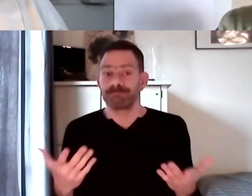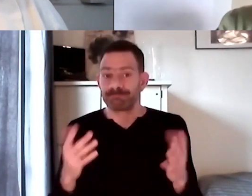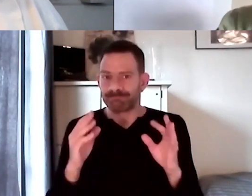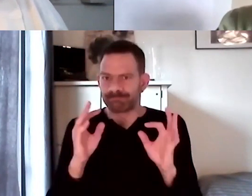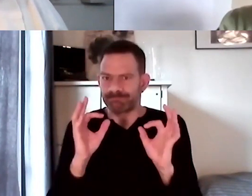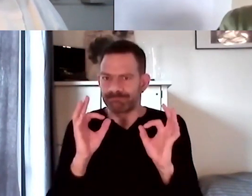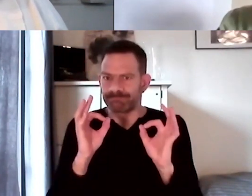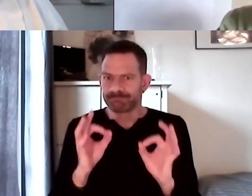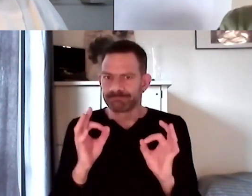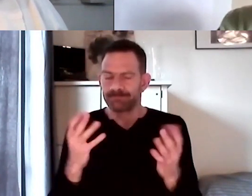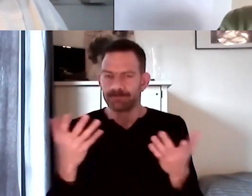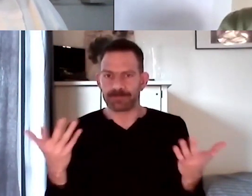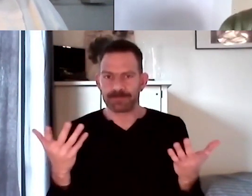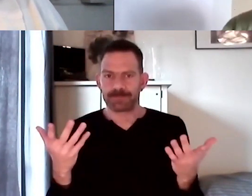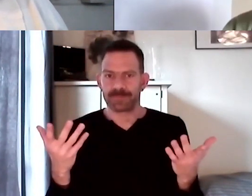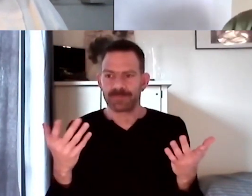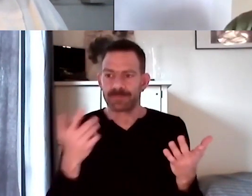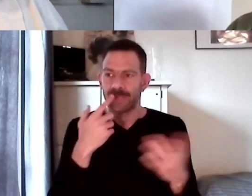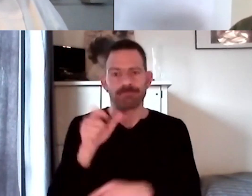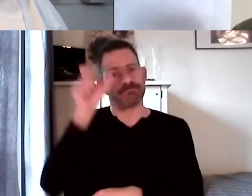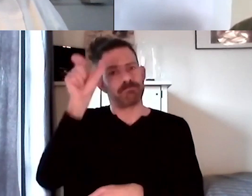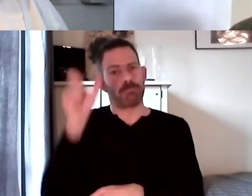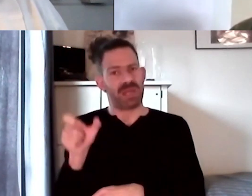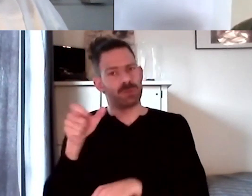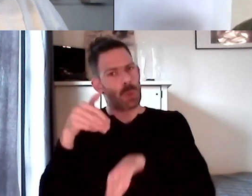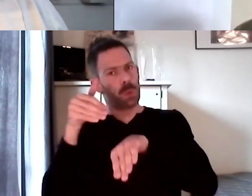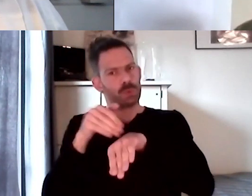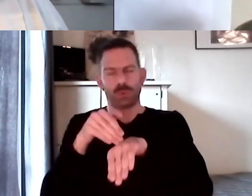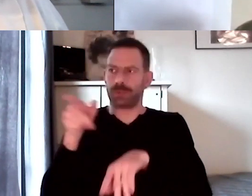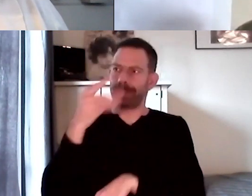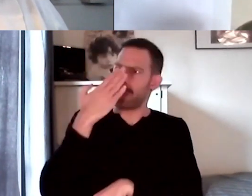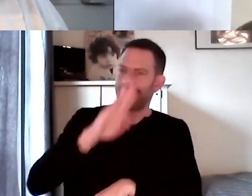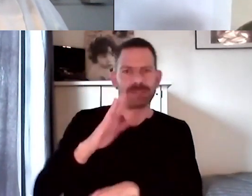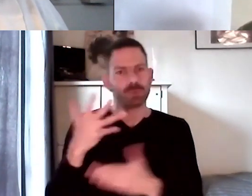être la posture du consultant? Tout à l'heure, tu disais le faire parler de son handicap.